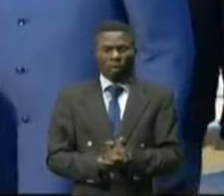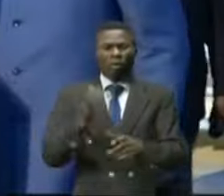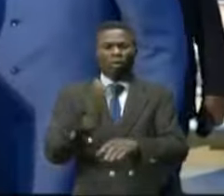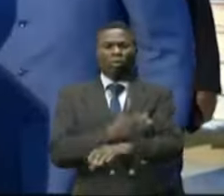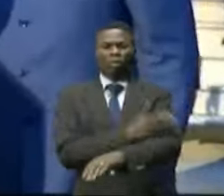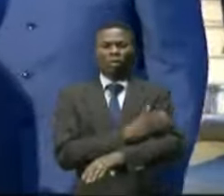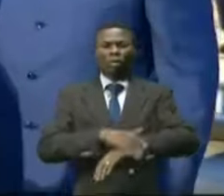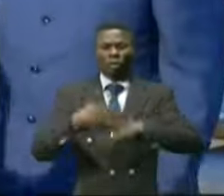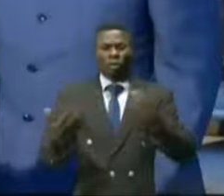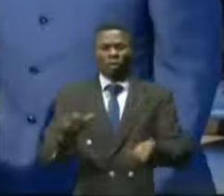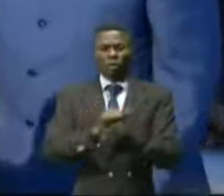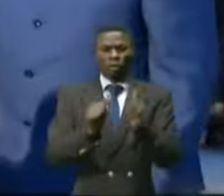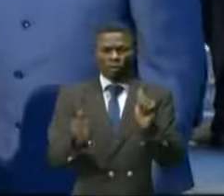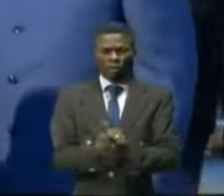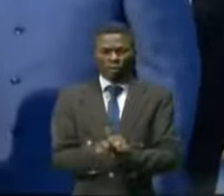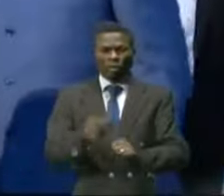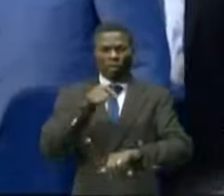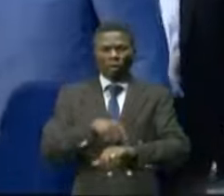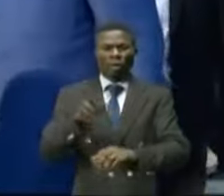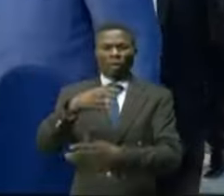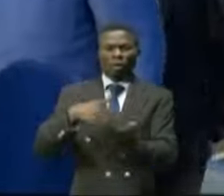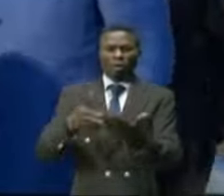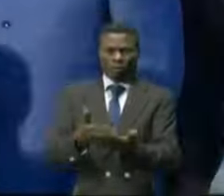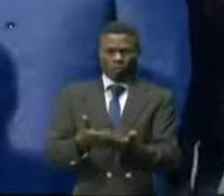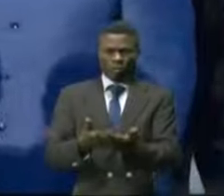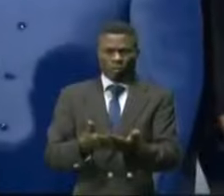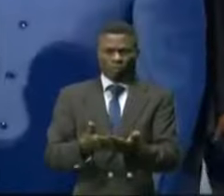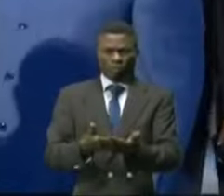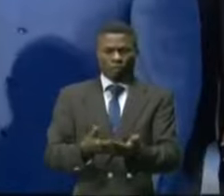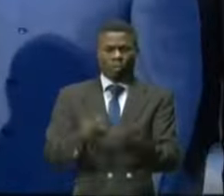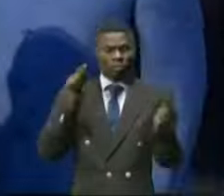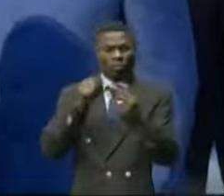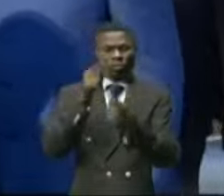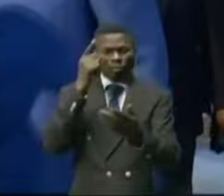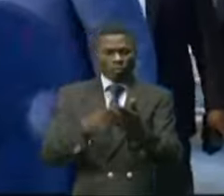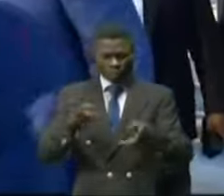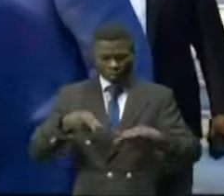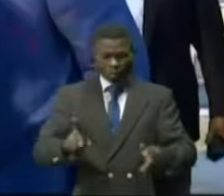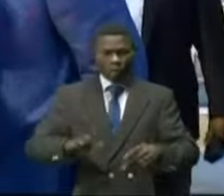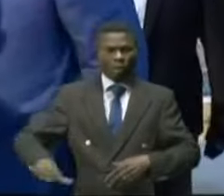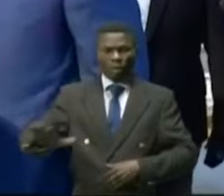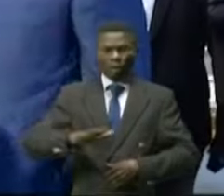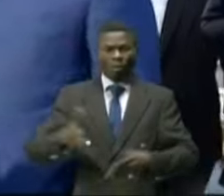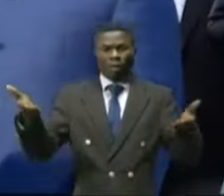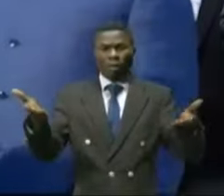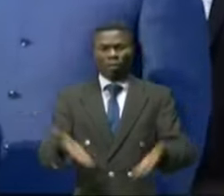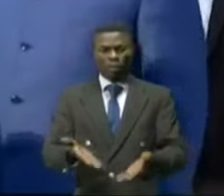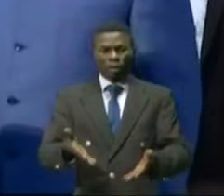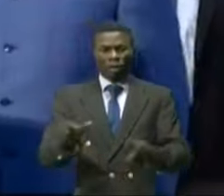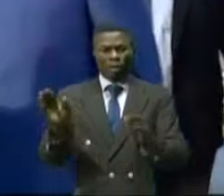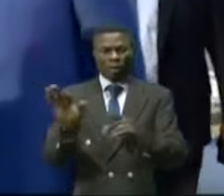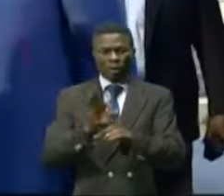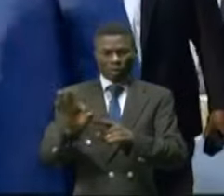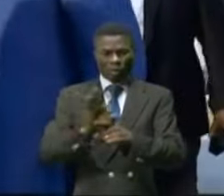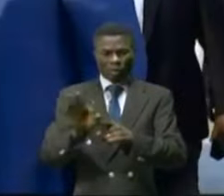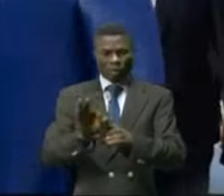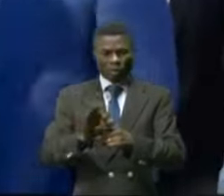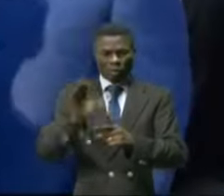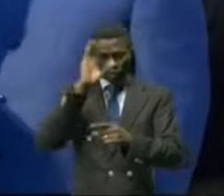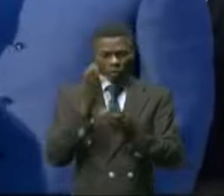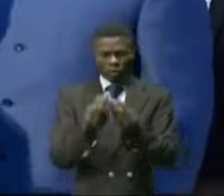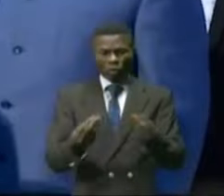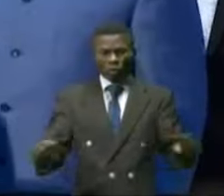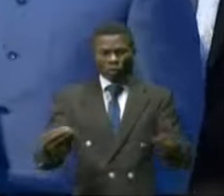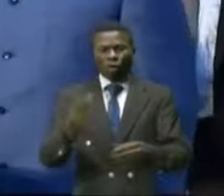progresser la diplomatie en période de troubles. Objectif: permettre aux États participants de tenir des réflexions et de trouver des